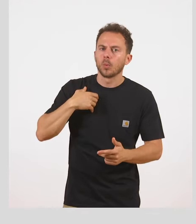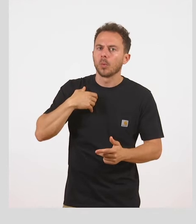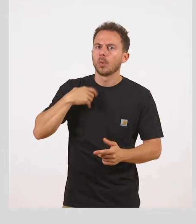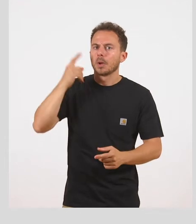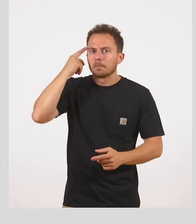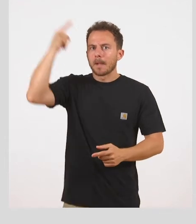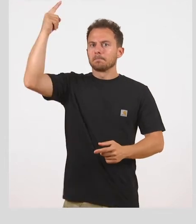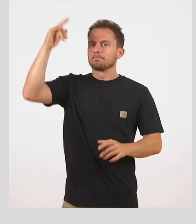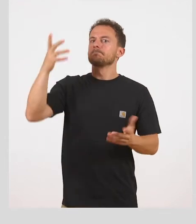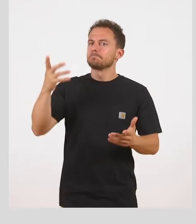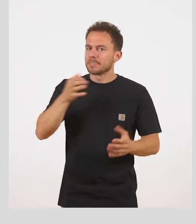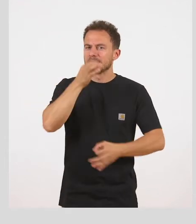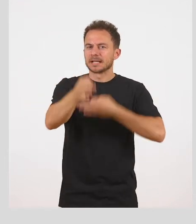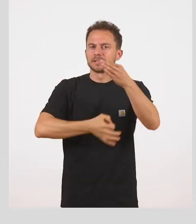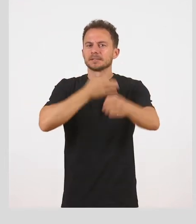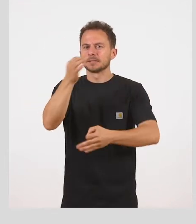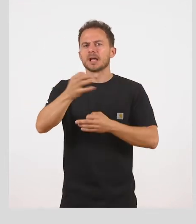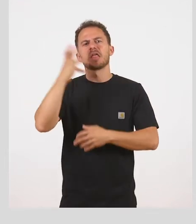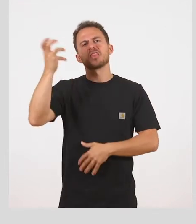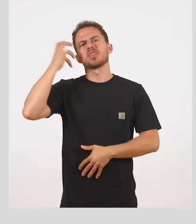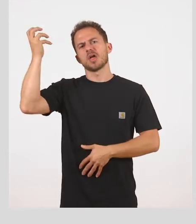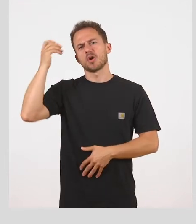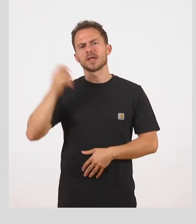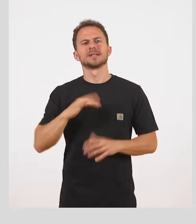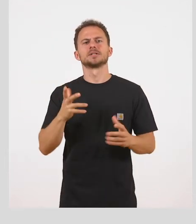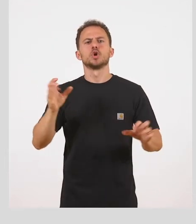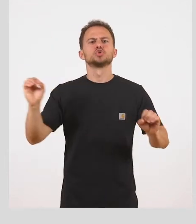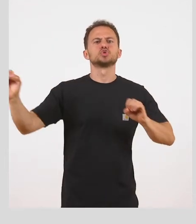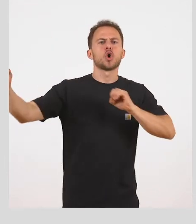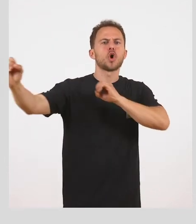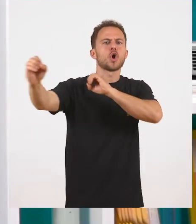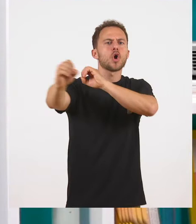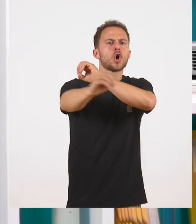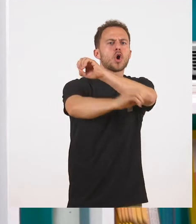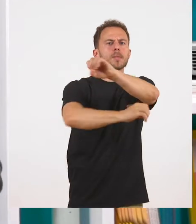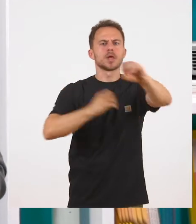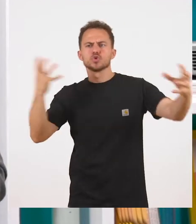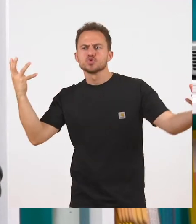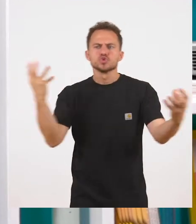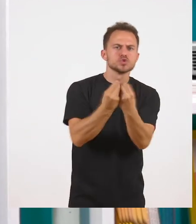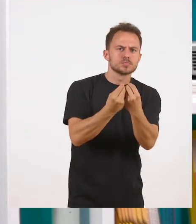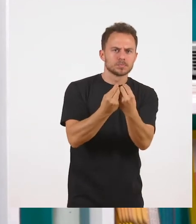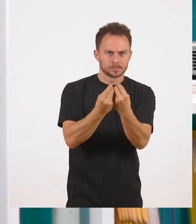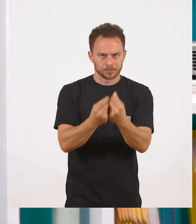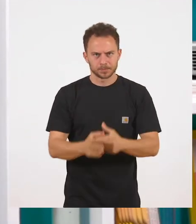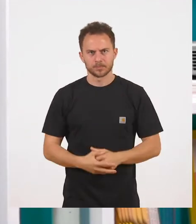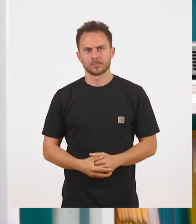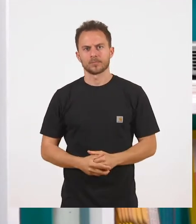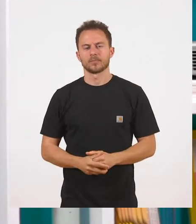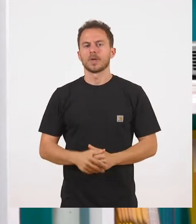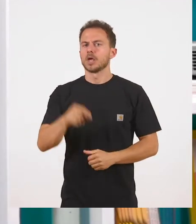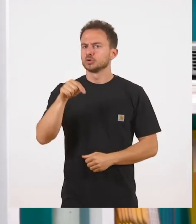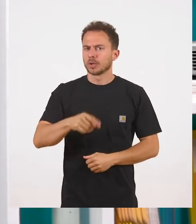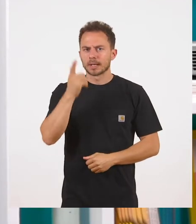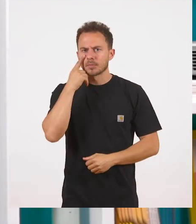λόγια το φαινόμενο της έλξης των ουράνιων σωμάτων μεταξύ τους. Ας πάρουμε το βάρος και